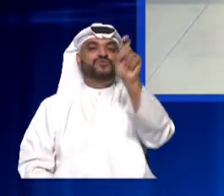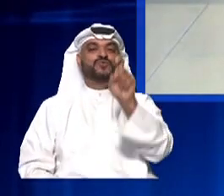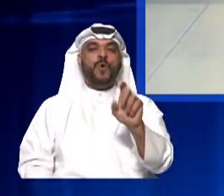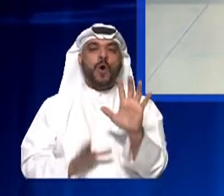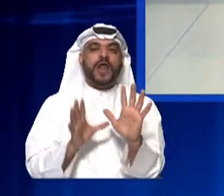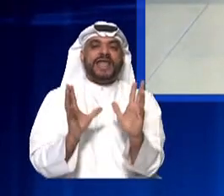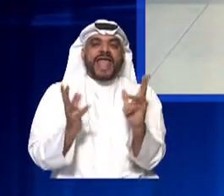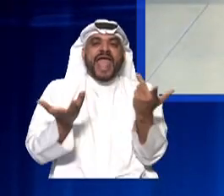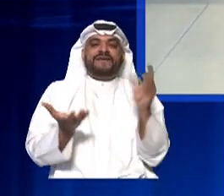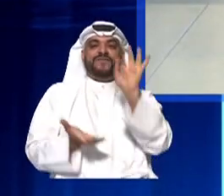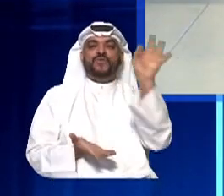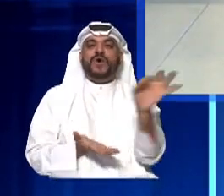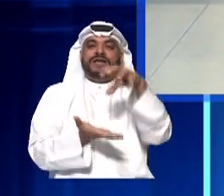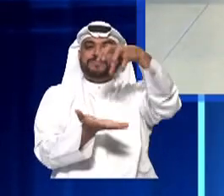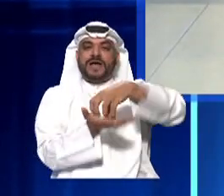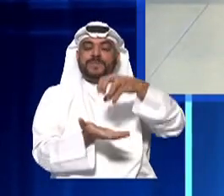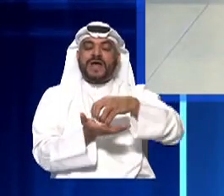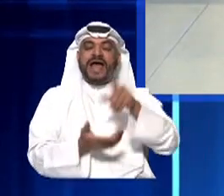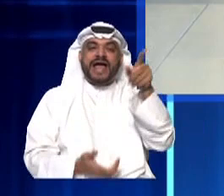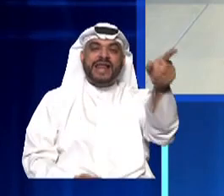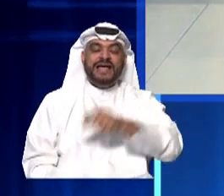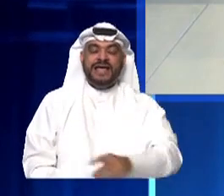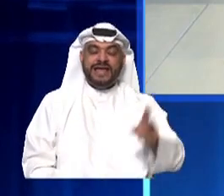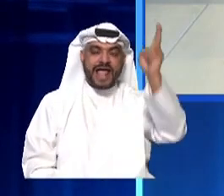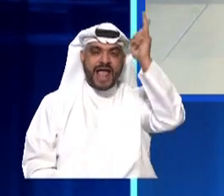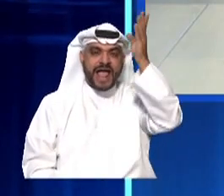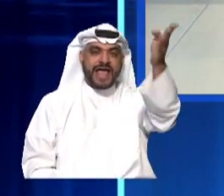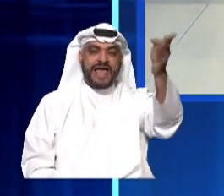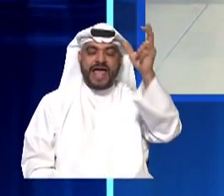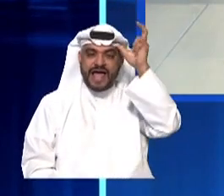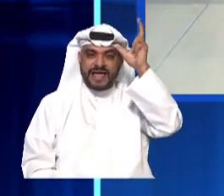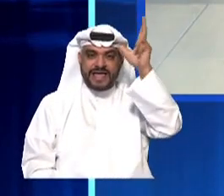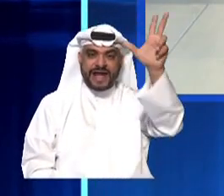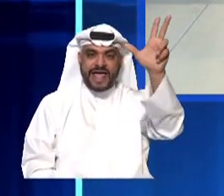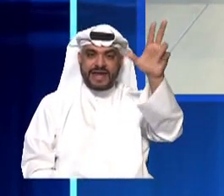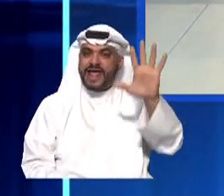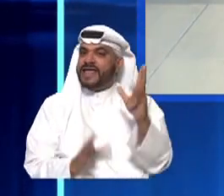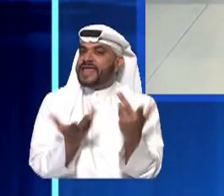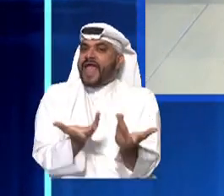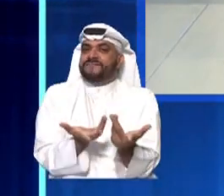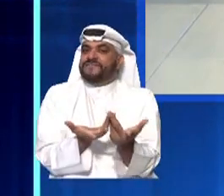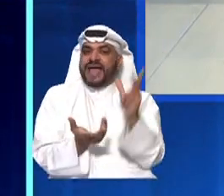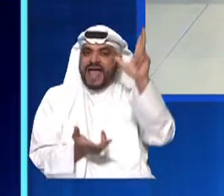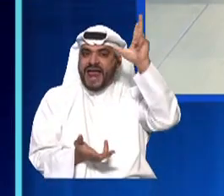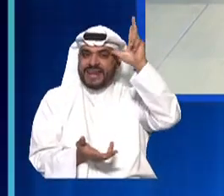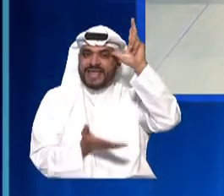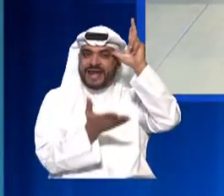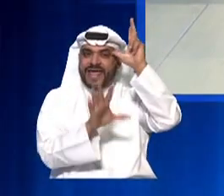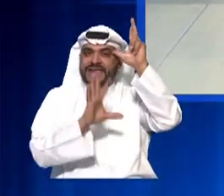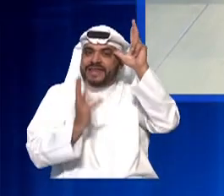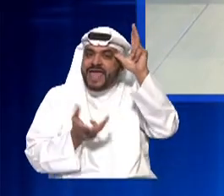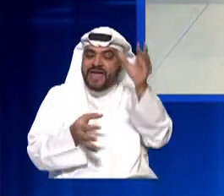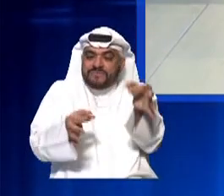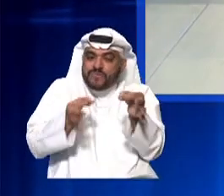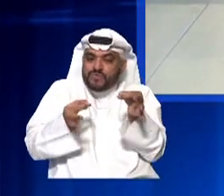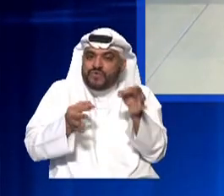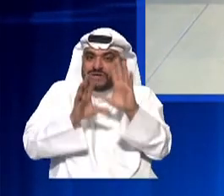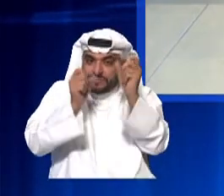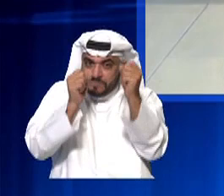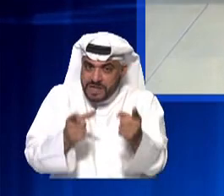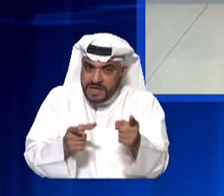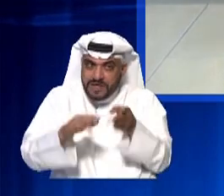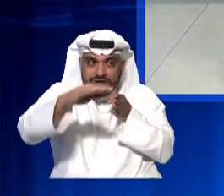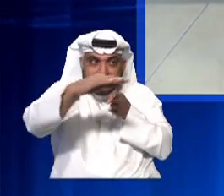الأسواق وفي جملة الحملات التفتيشية المقامة في كل مكان؟ مدى الالتزام بالاشتراطات